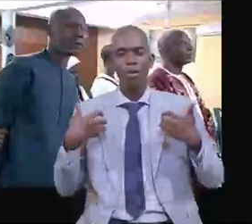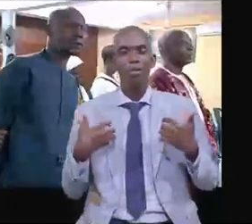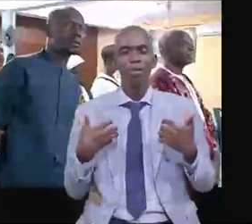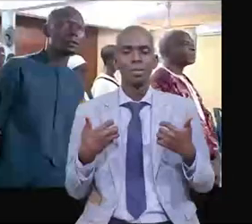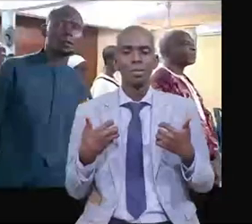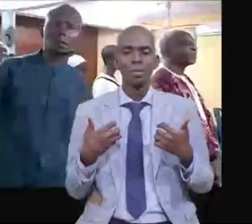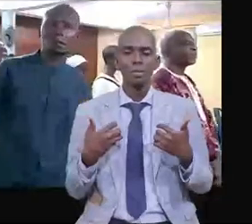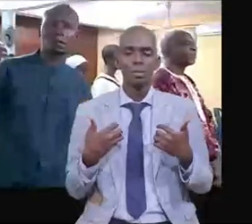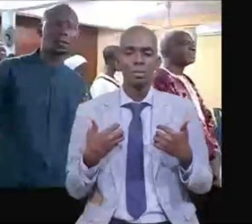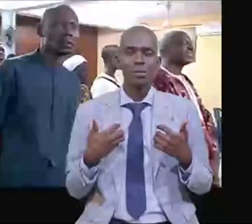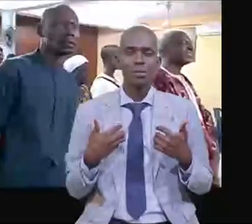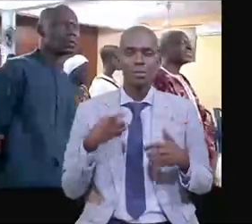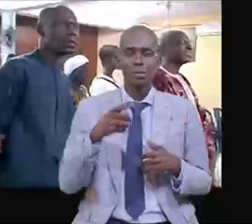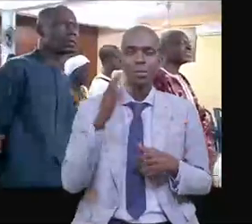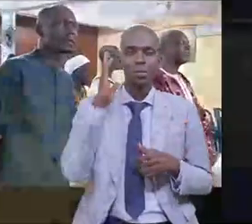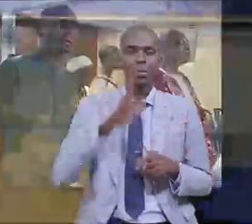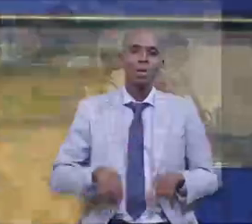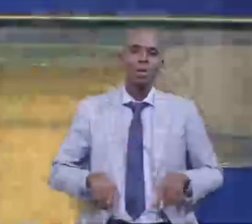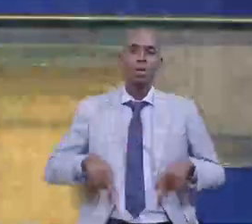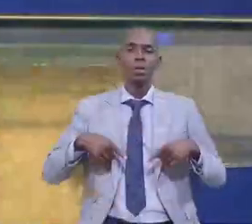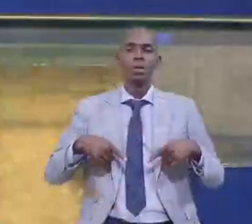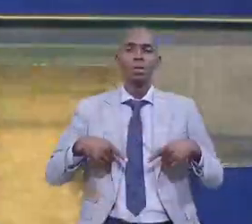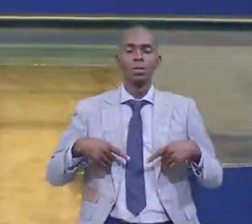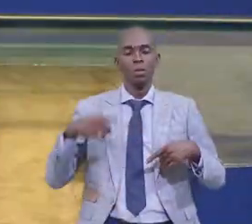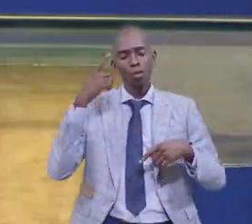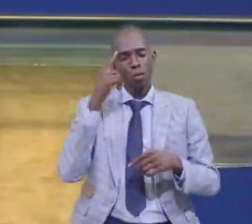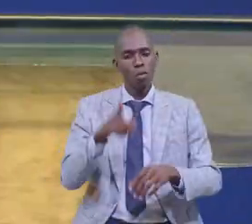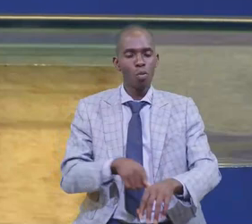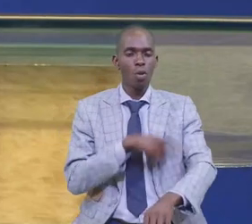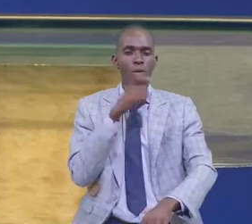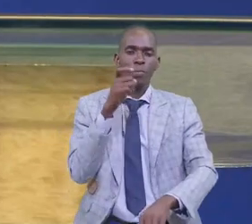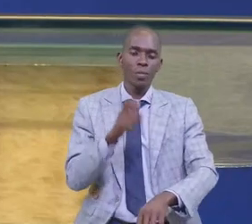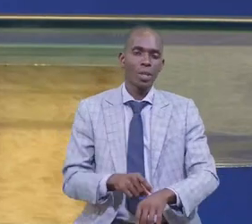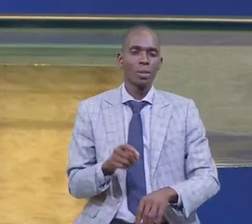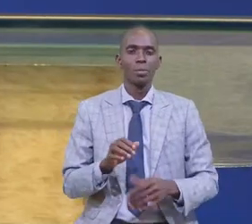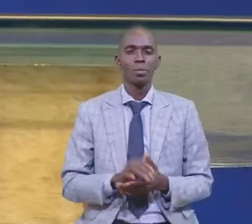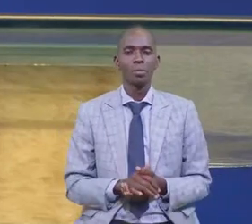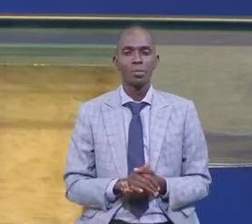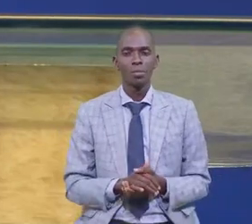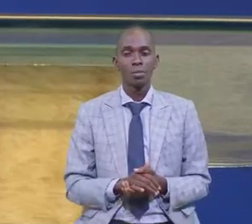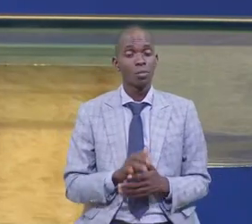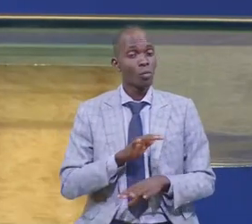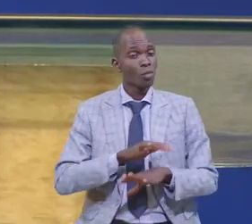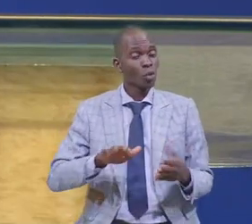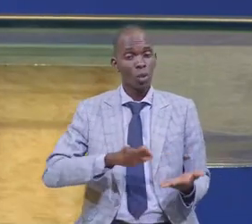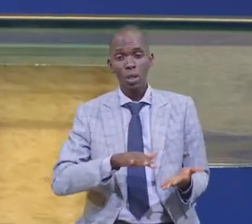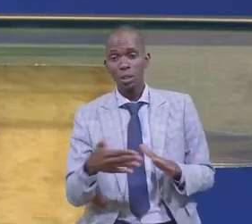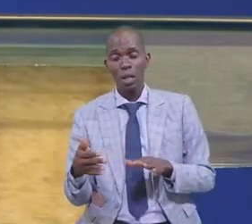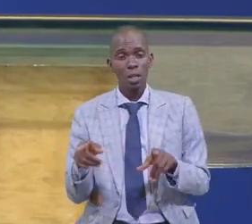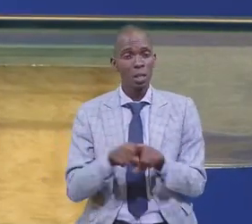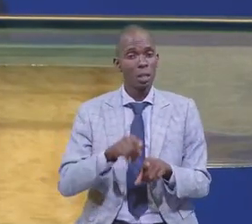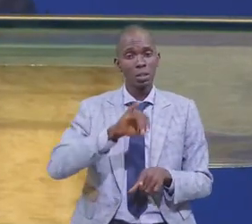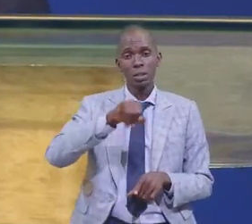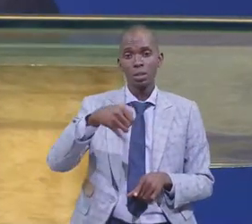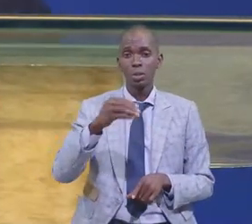colère, vous allez vivre pour un long temps. Ne mourrez pas